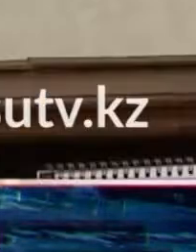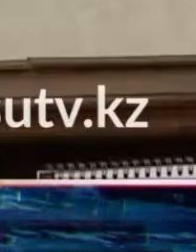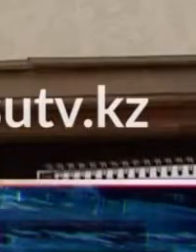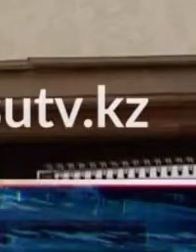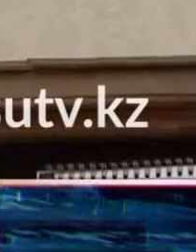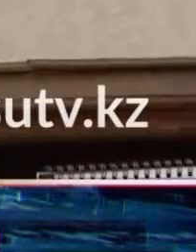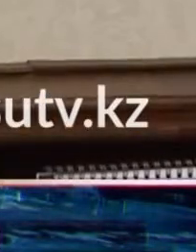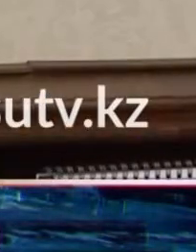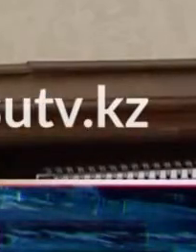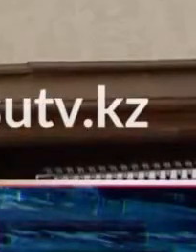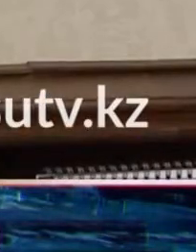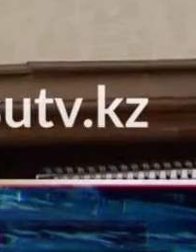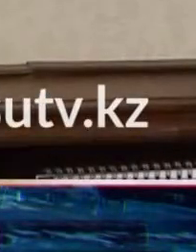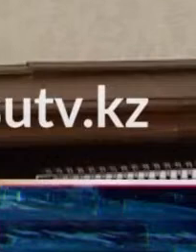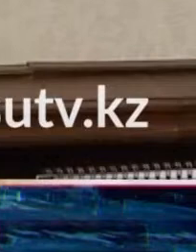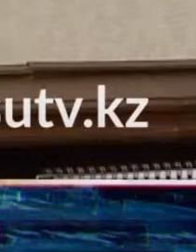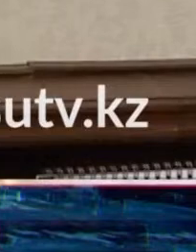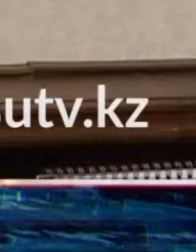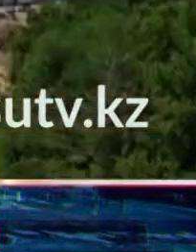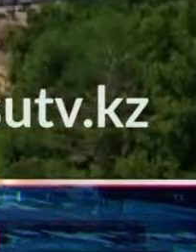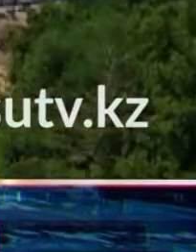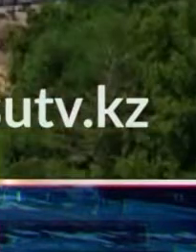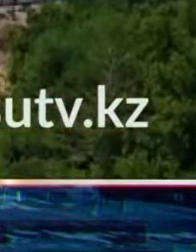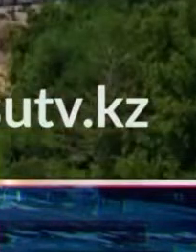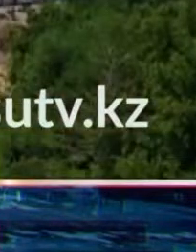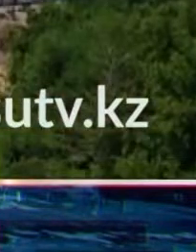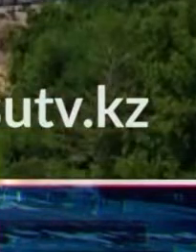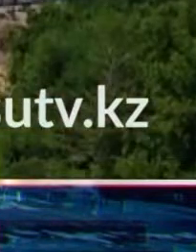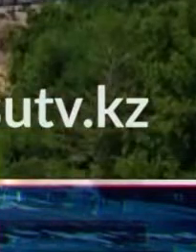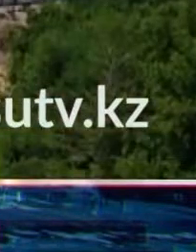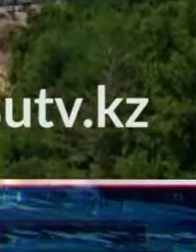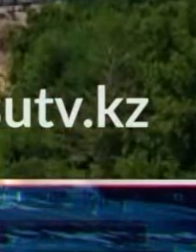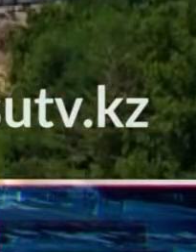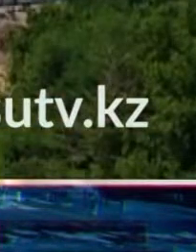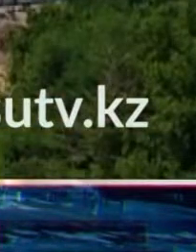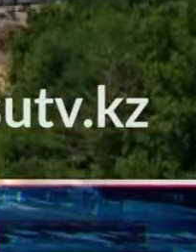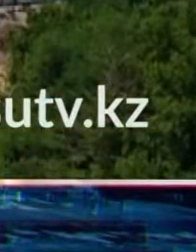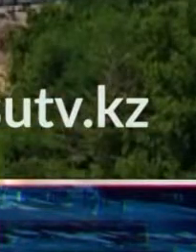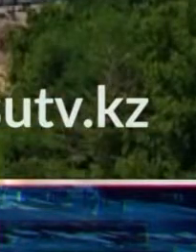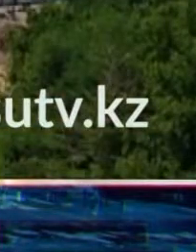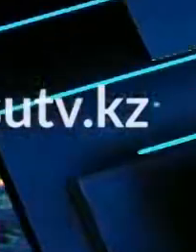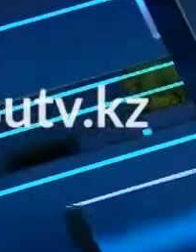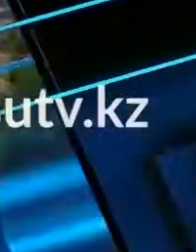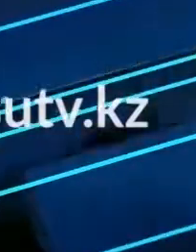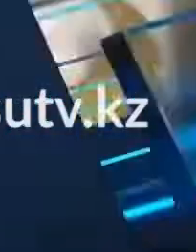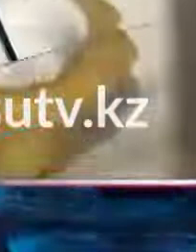Дорожная артерия. Большую Алматинскую кольцевую автодорогу планируют ввести в эксплуатацию в 2023 году.